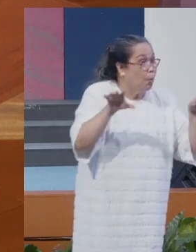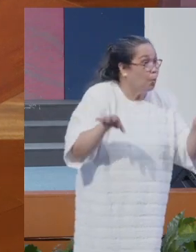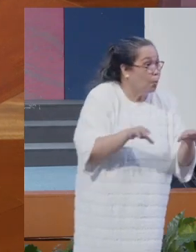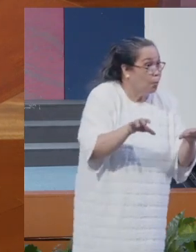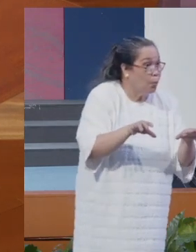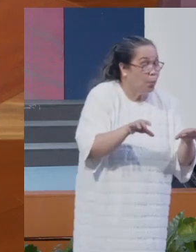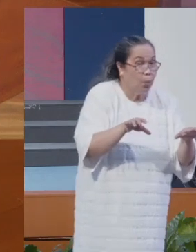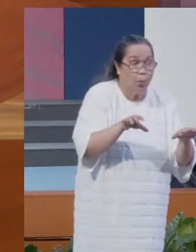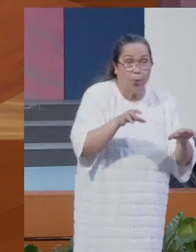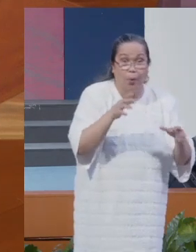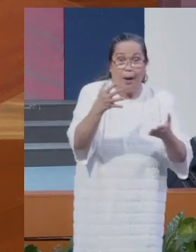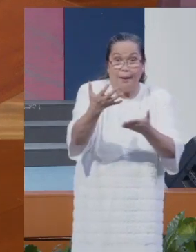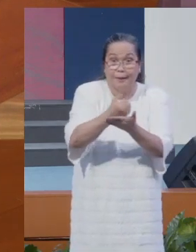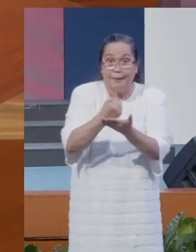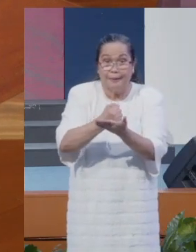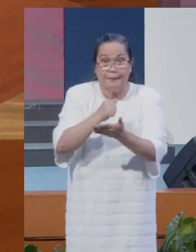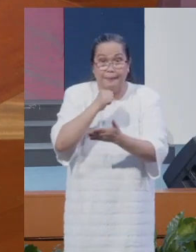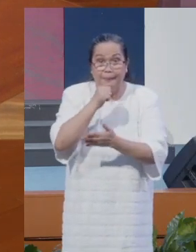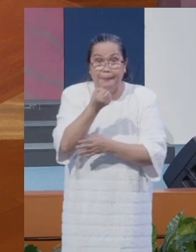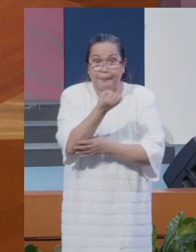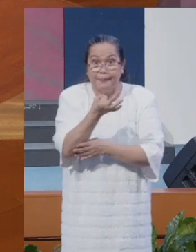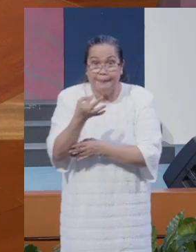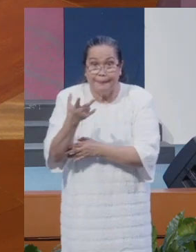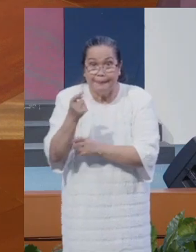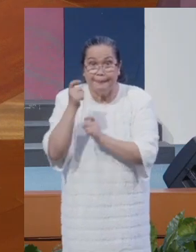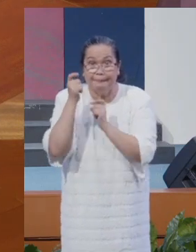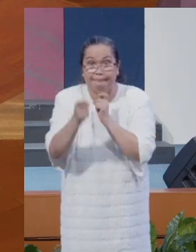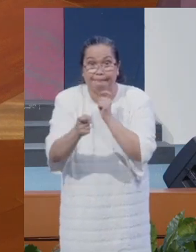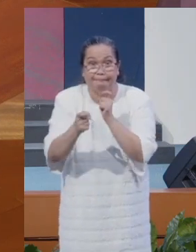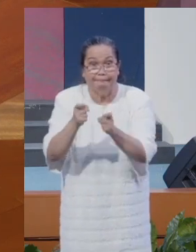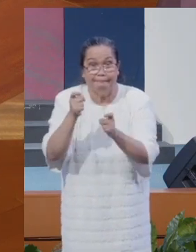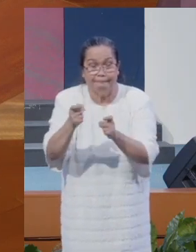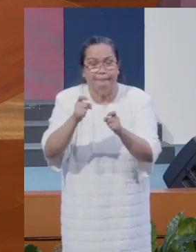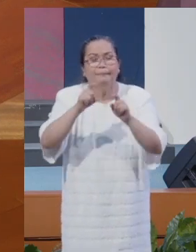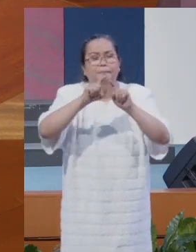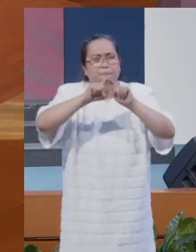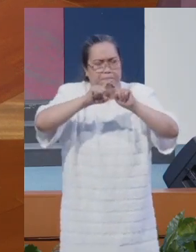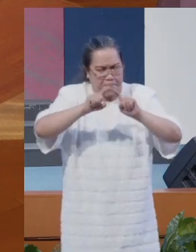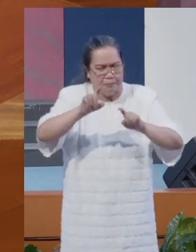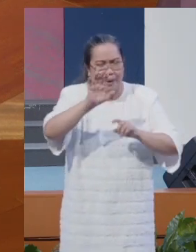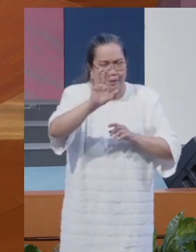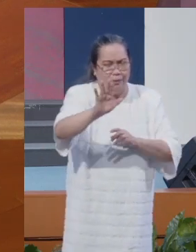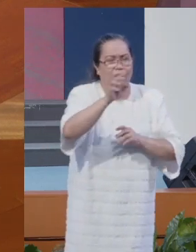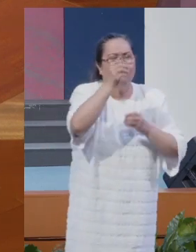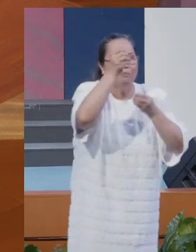his wages are not counted as a gift, but as his due.